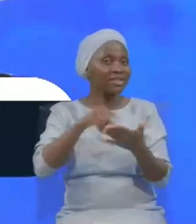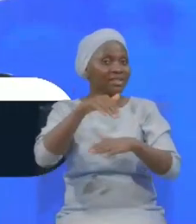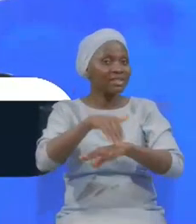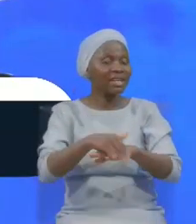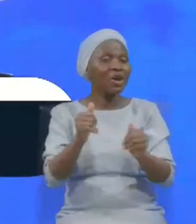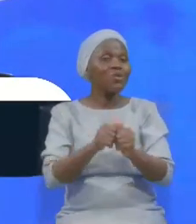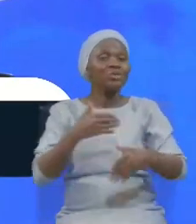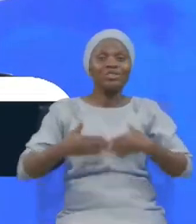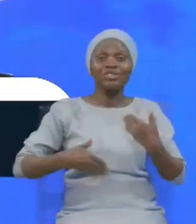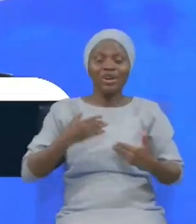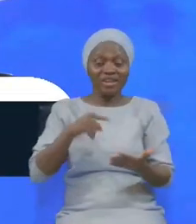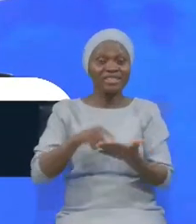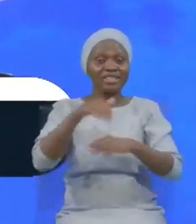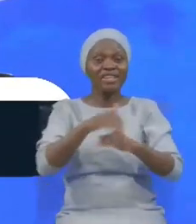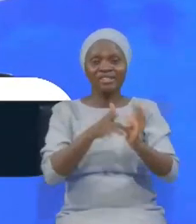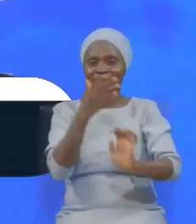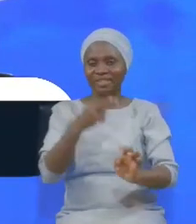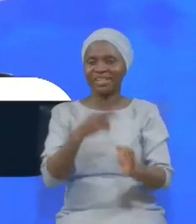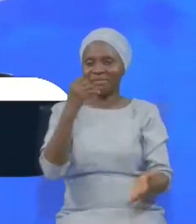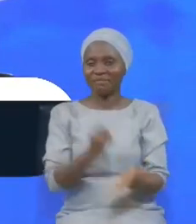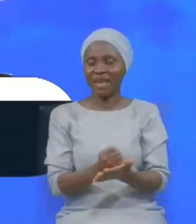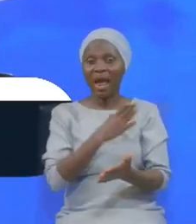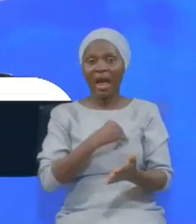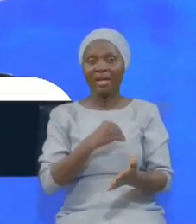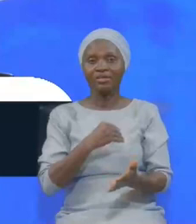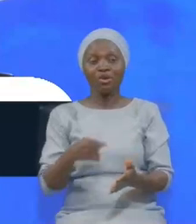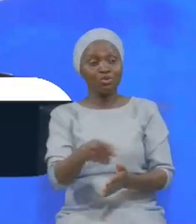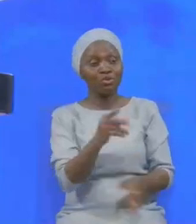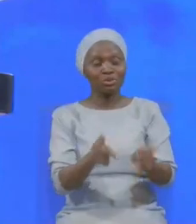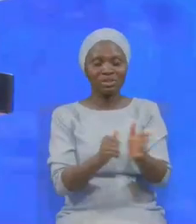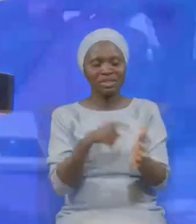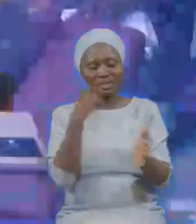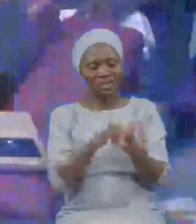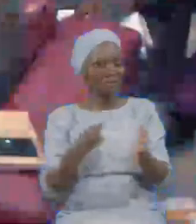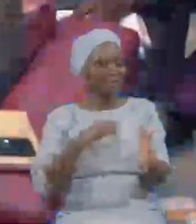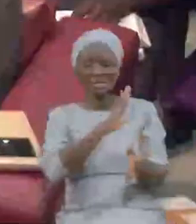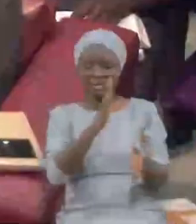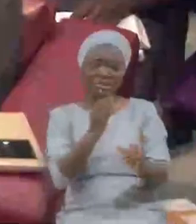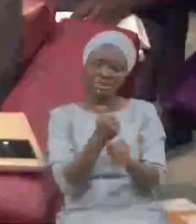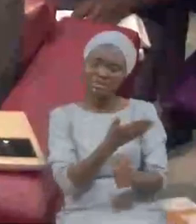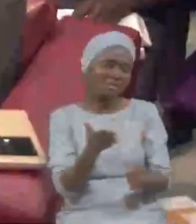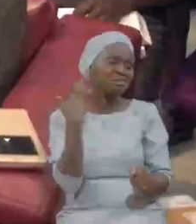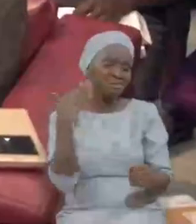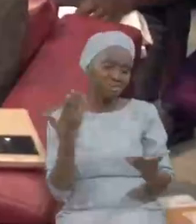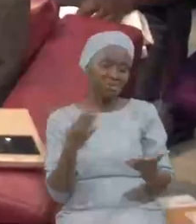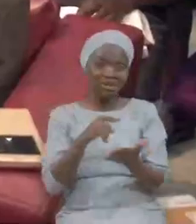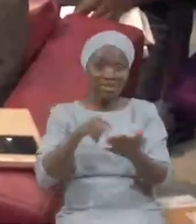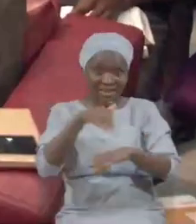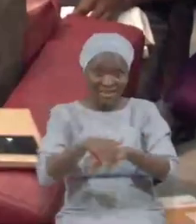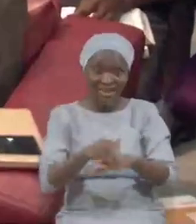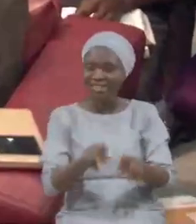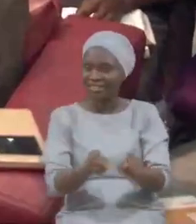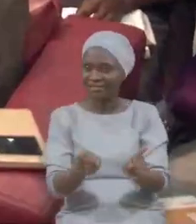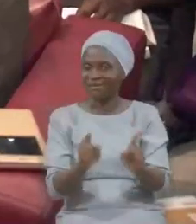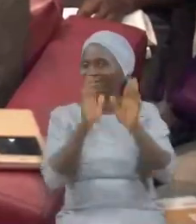ceux qui ont dit que moi je n'ai rien reçu, ce soir c'est différent. Ce soir c'est différent. Vous